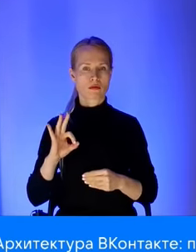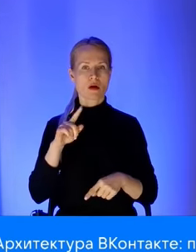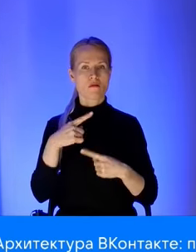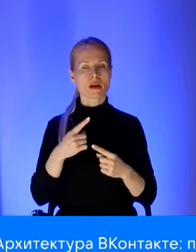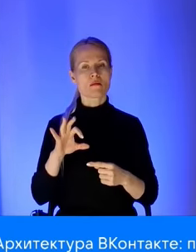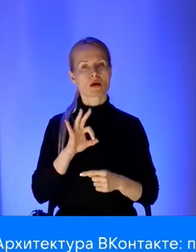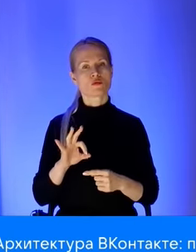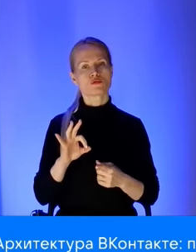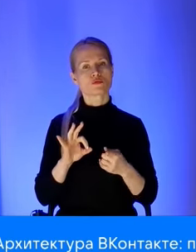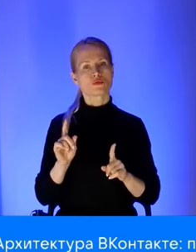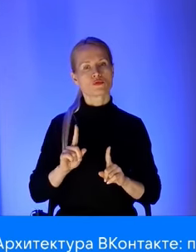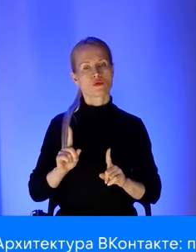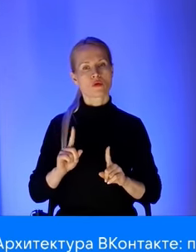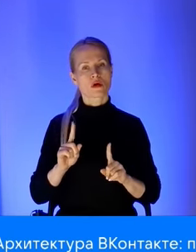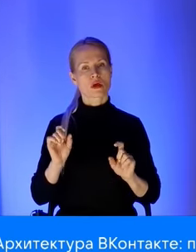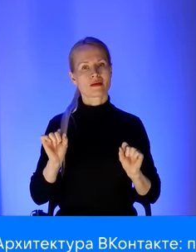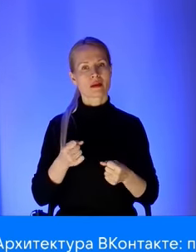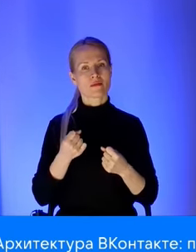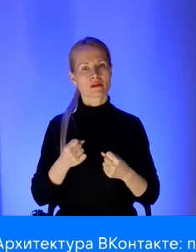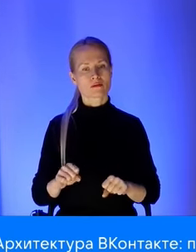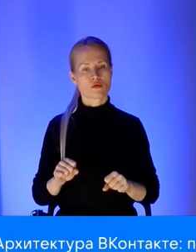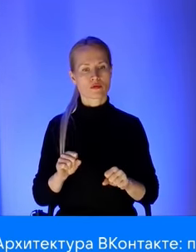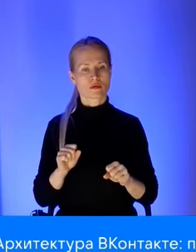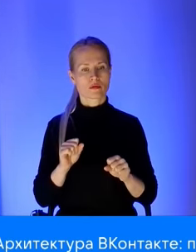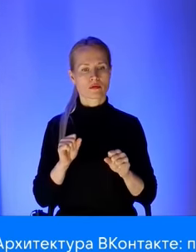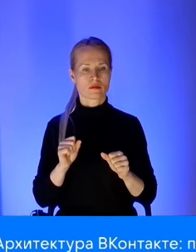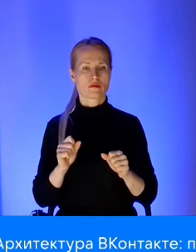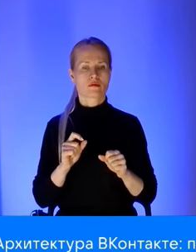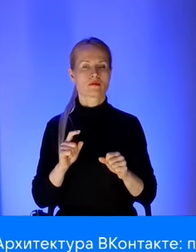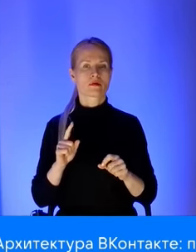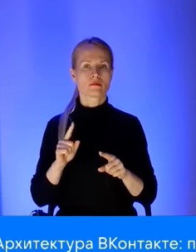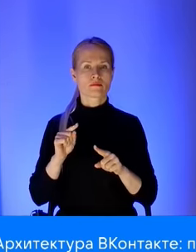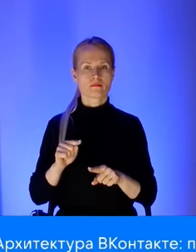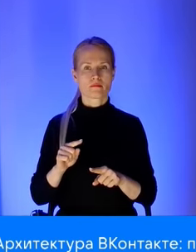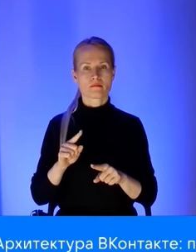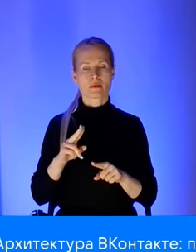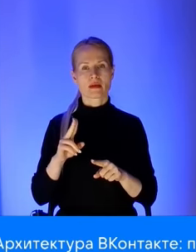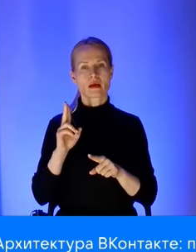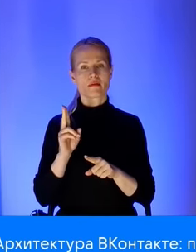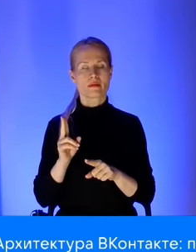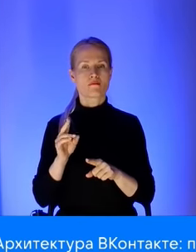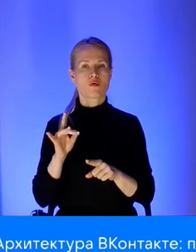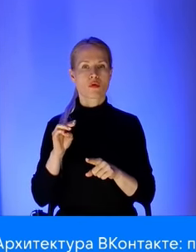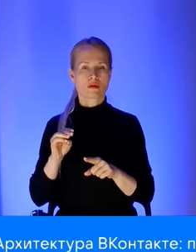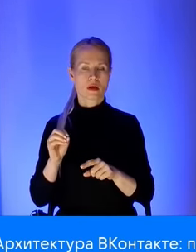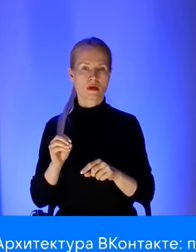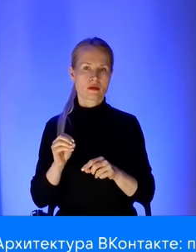говорим о том что невозможен откат за то есть при достижении ко